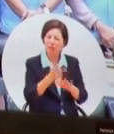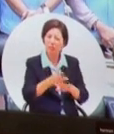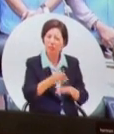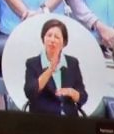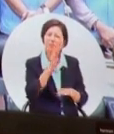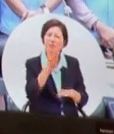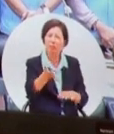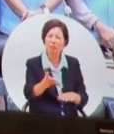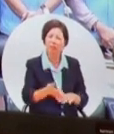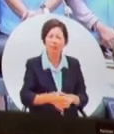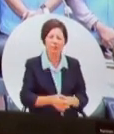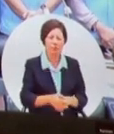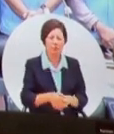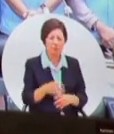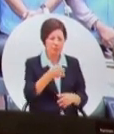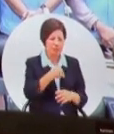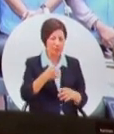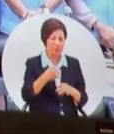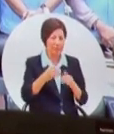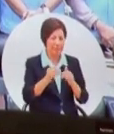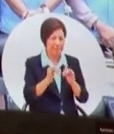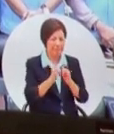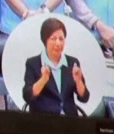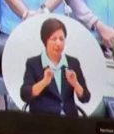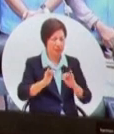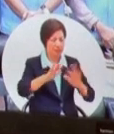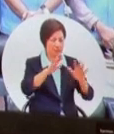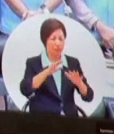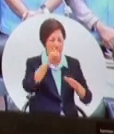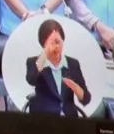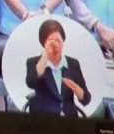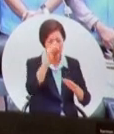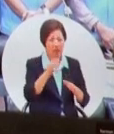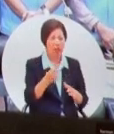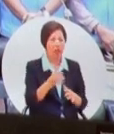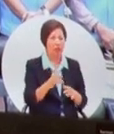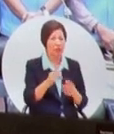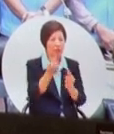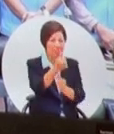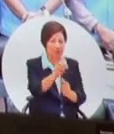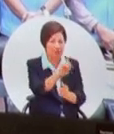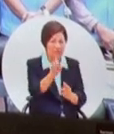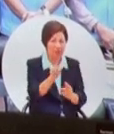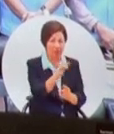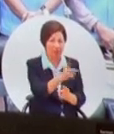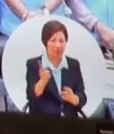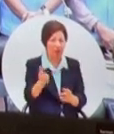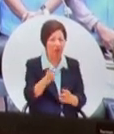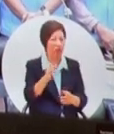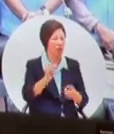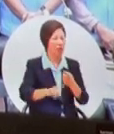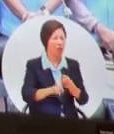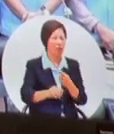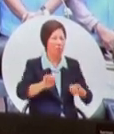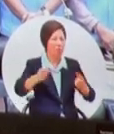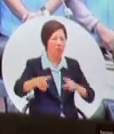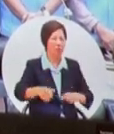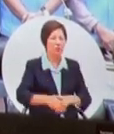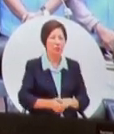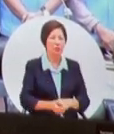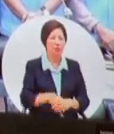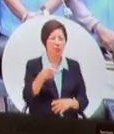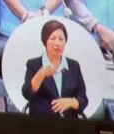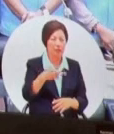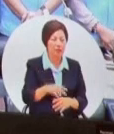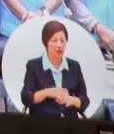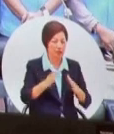要那样套标准。他告诉我们下一代说这样爆粗口叫做艺术，所有的家长